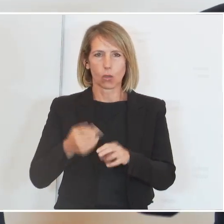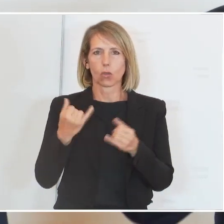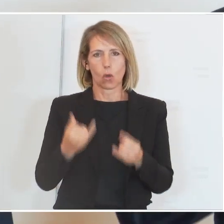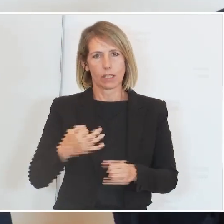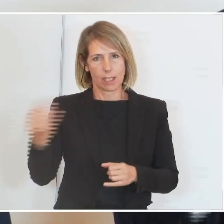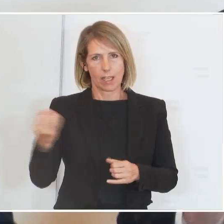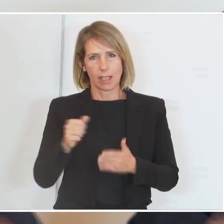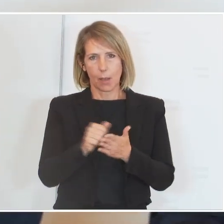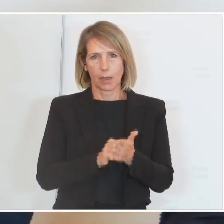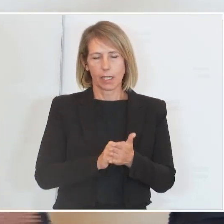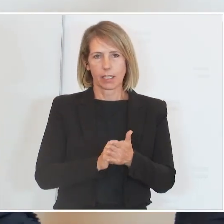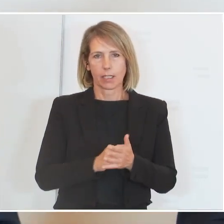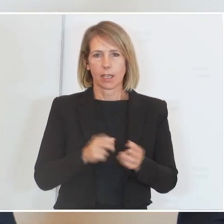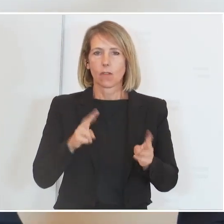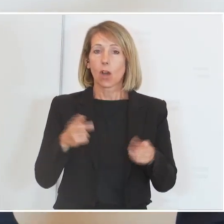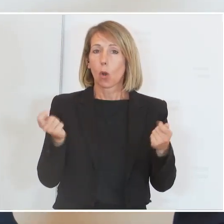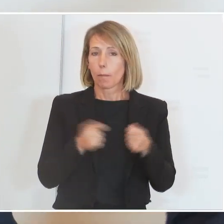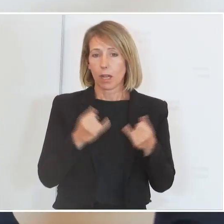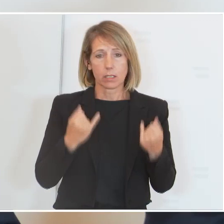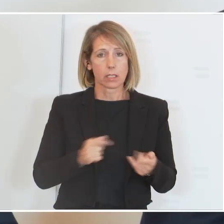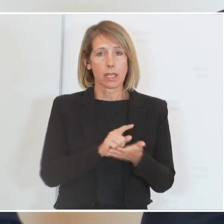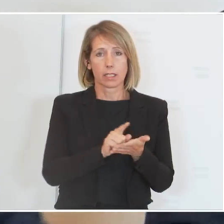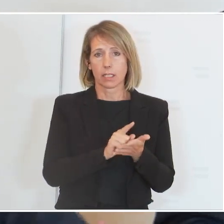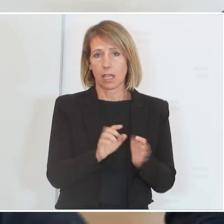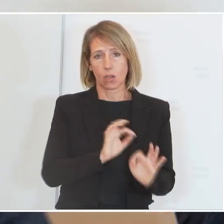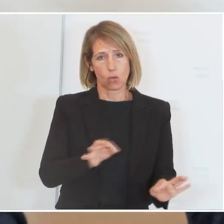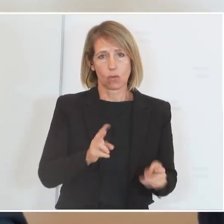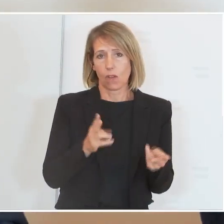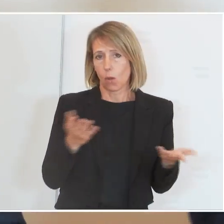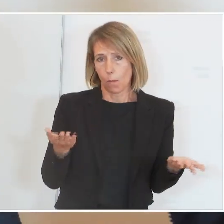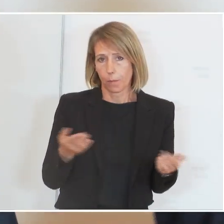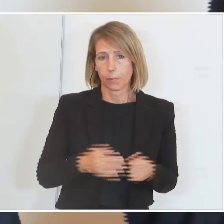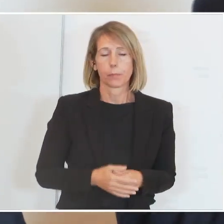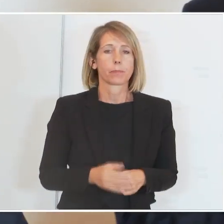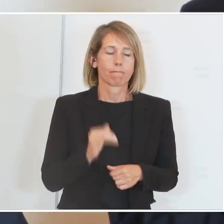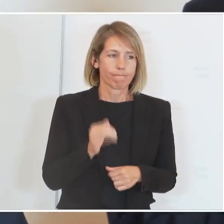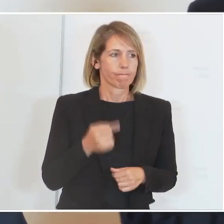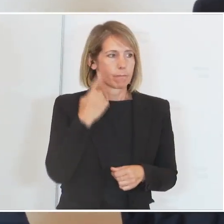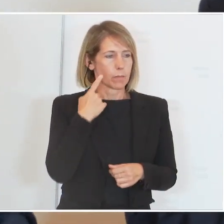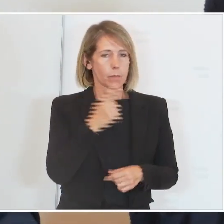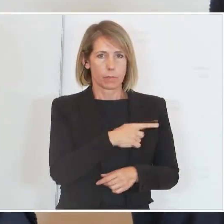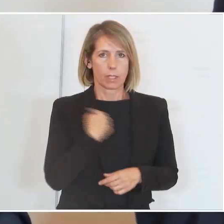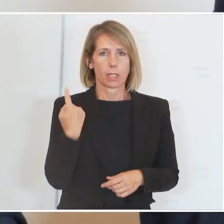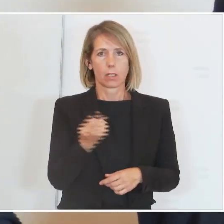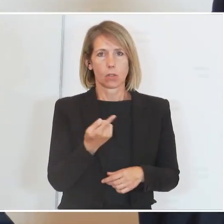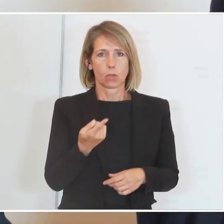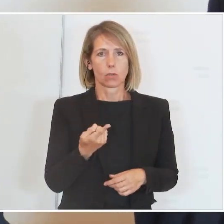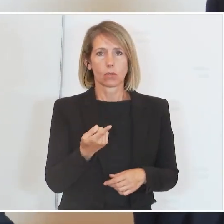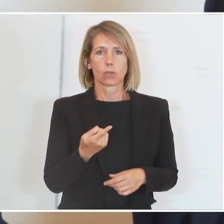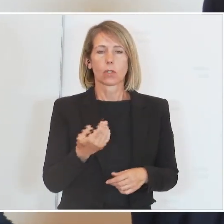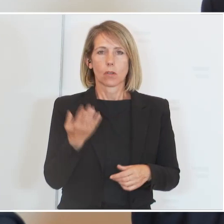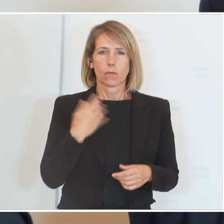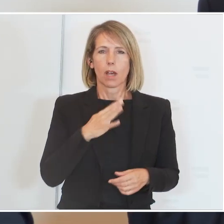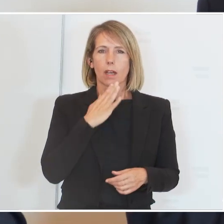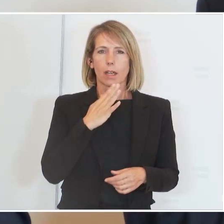Warum ist das so wichtig oder warum passt es jetzt so gut in die Zeit? Ja, wir erinnern uns an die große Scholz-Rede.